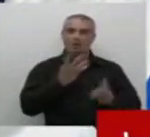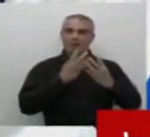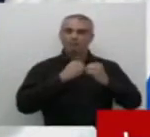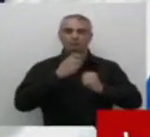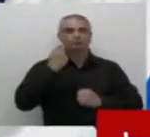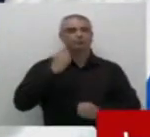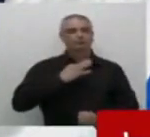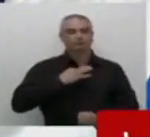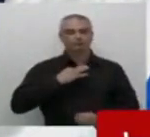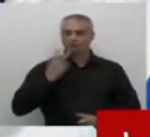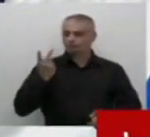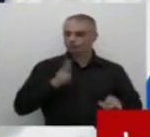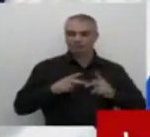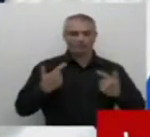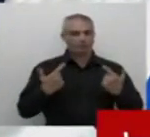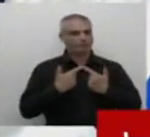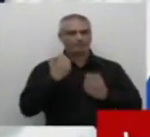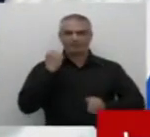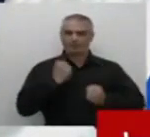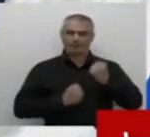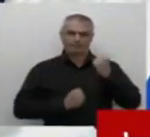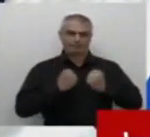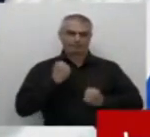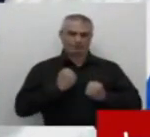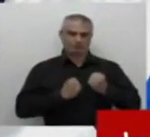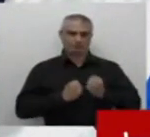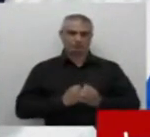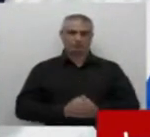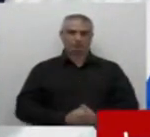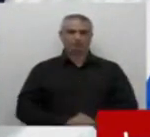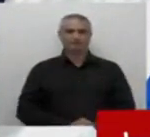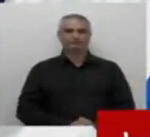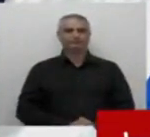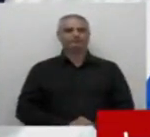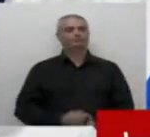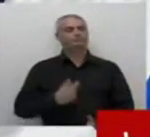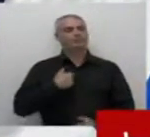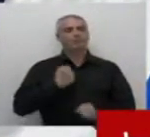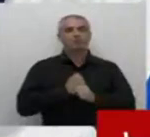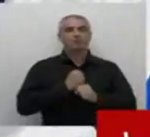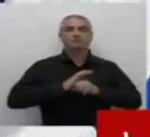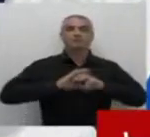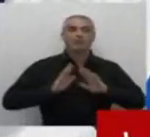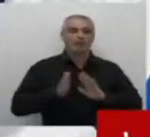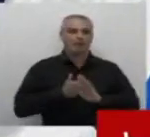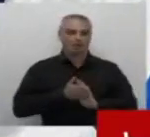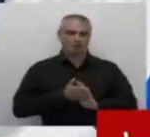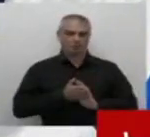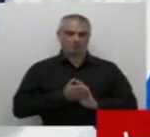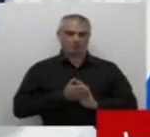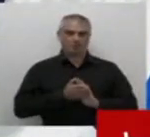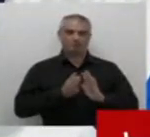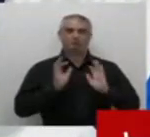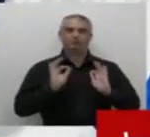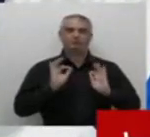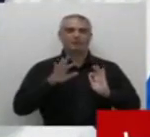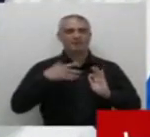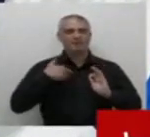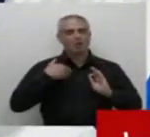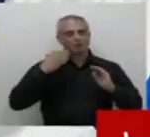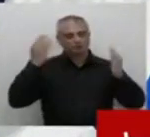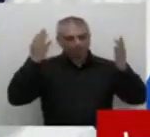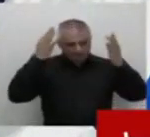اقول لعائلات كل اعزائنا الذين ارتقوا في هذه الحرب نحن نفعل كل ما